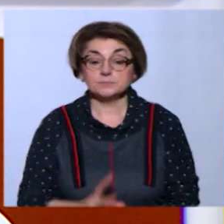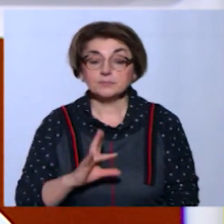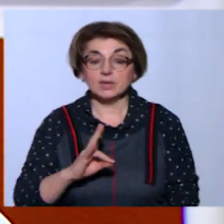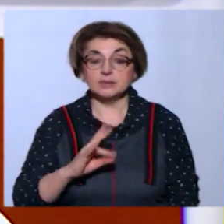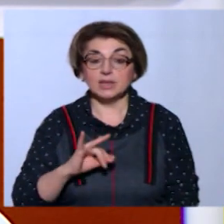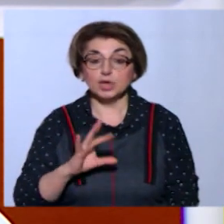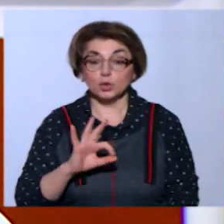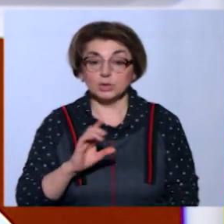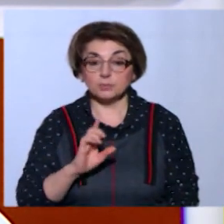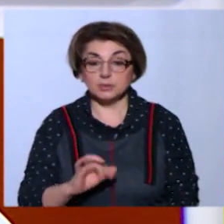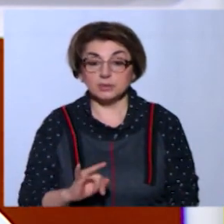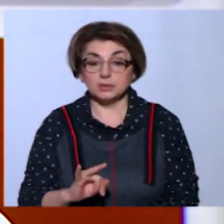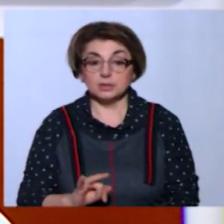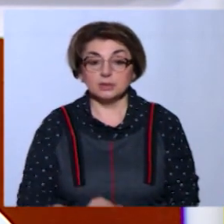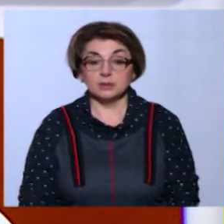ნეირონები